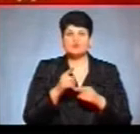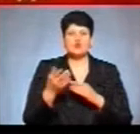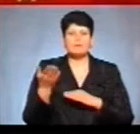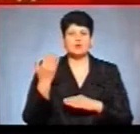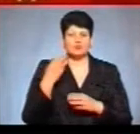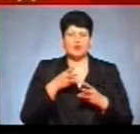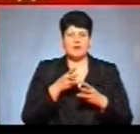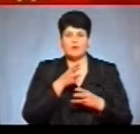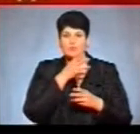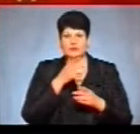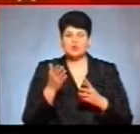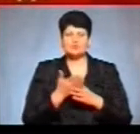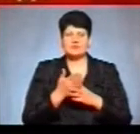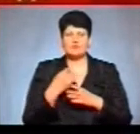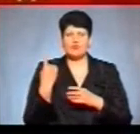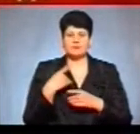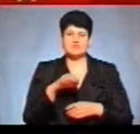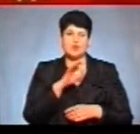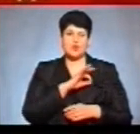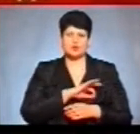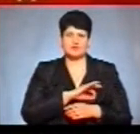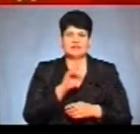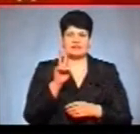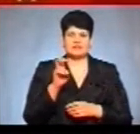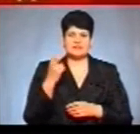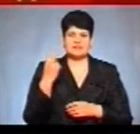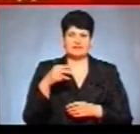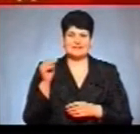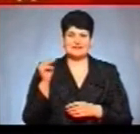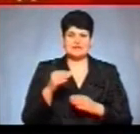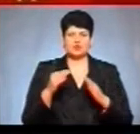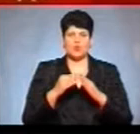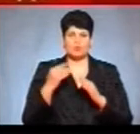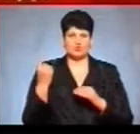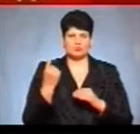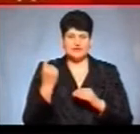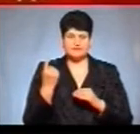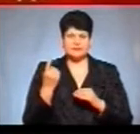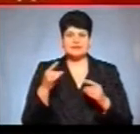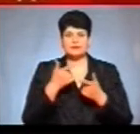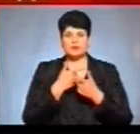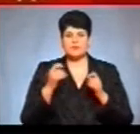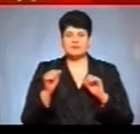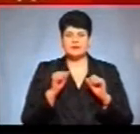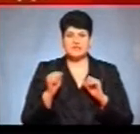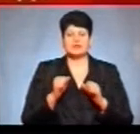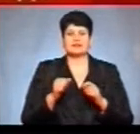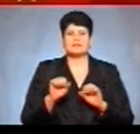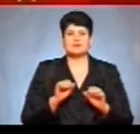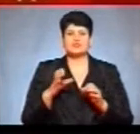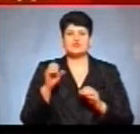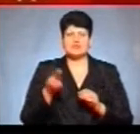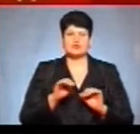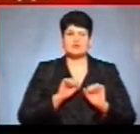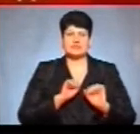опалювального періоду субсидіями в області користувалося 220 тисяч домогосподарств. І за інформацією керівника Департаменту соціального захисту населення